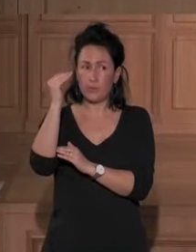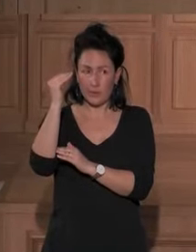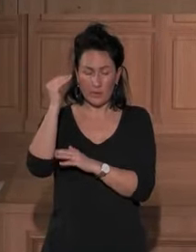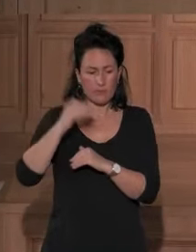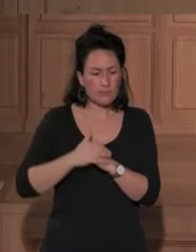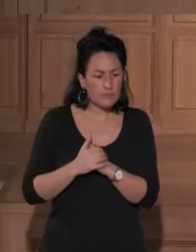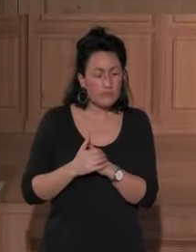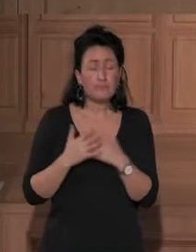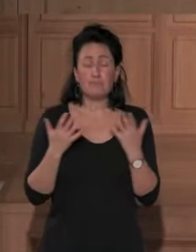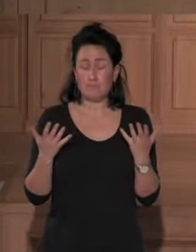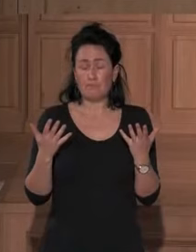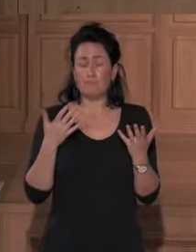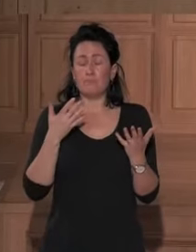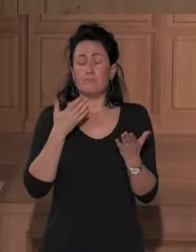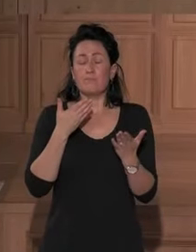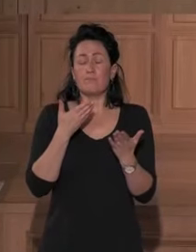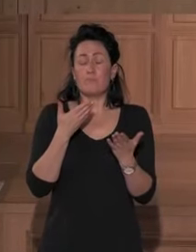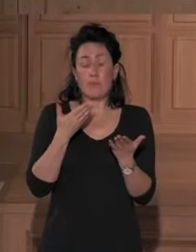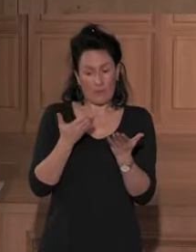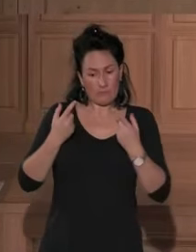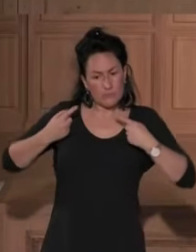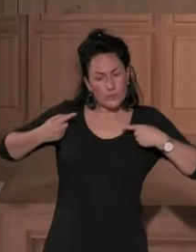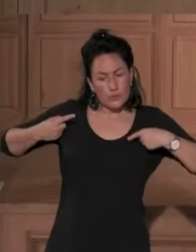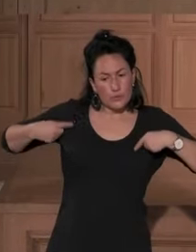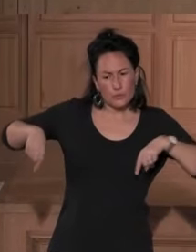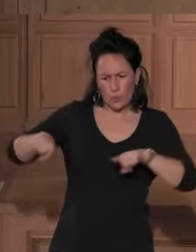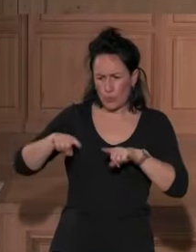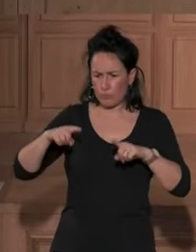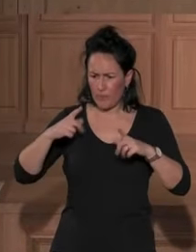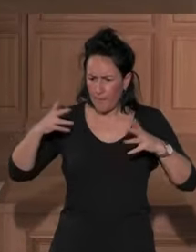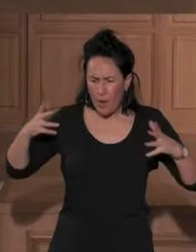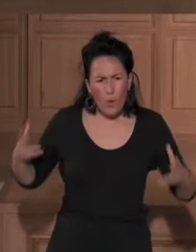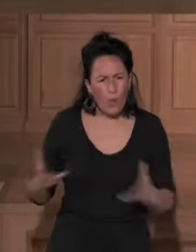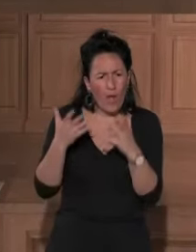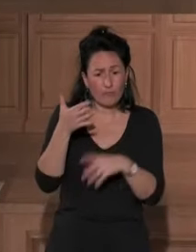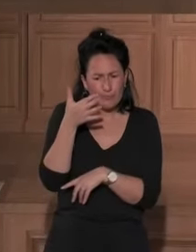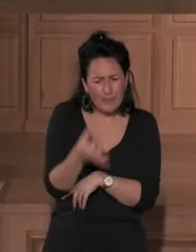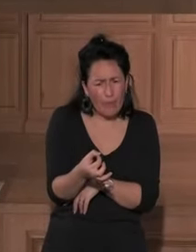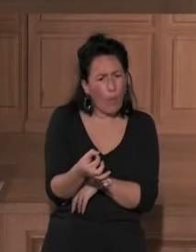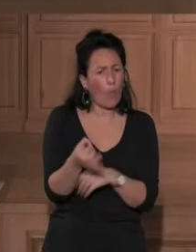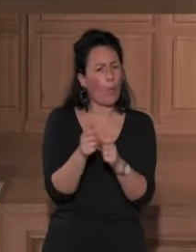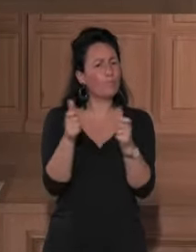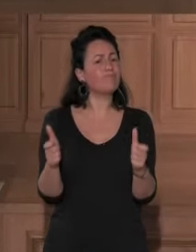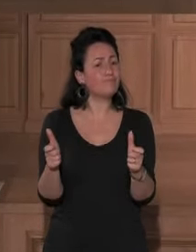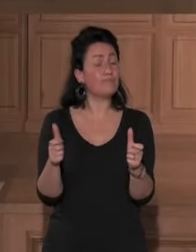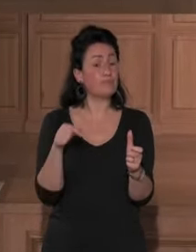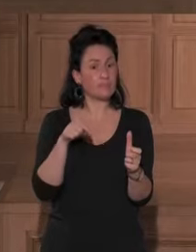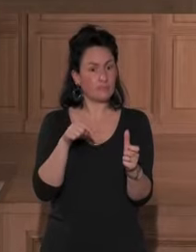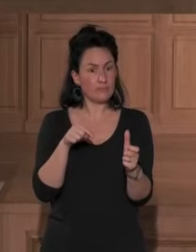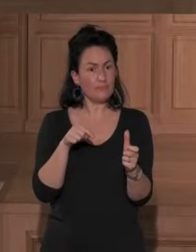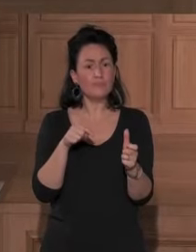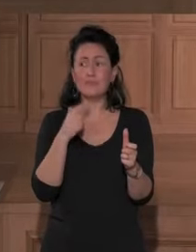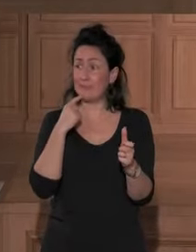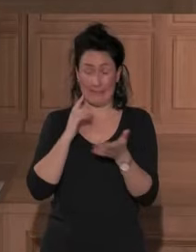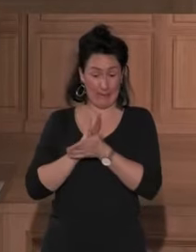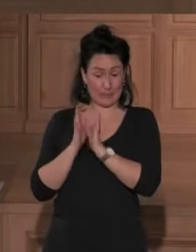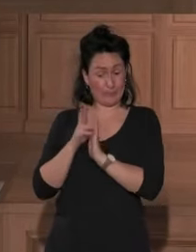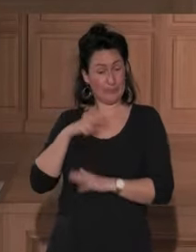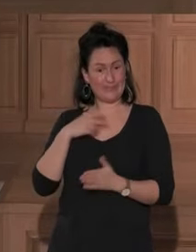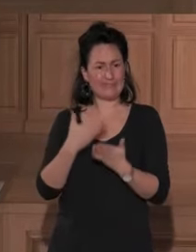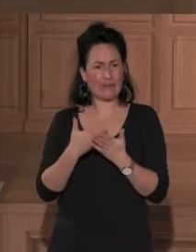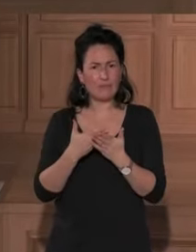vieillissants, grandissants. Donc si vous voulez, nous, on a favorisé des microstructures. Les microstructures, c'est comme ça que fonctionne le silence des justes.